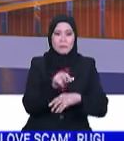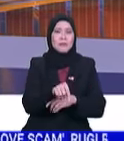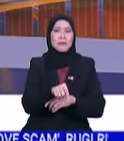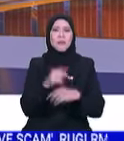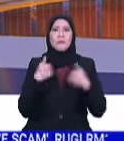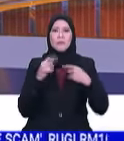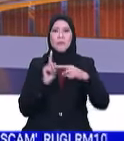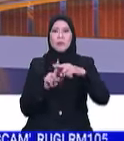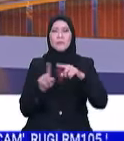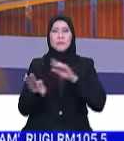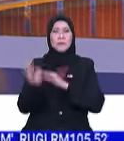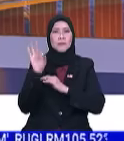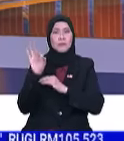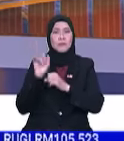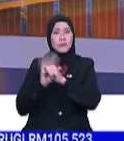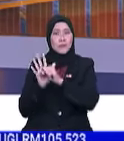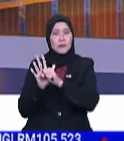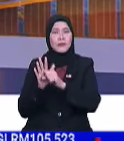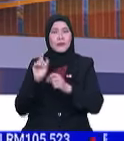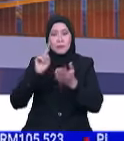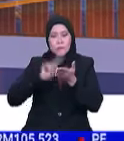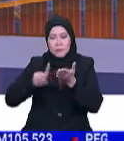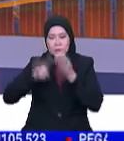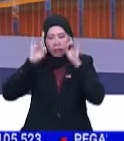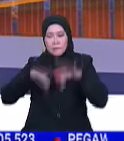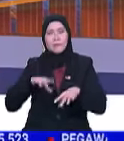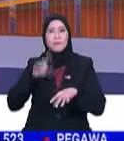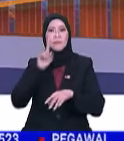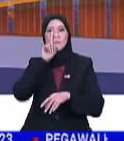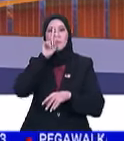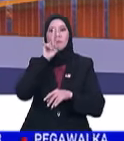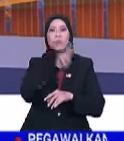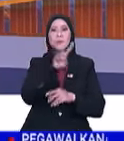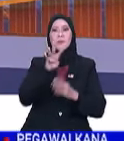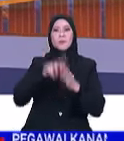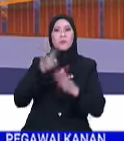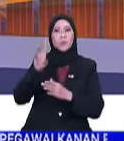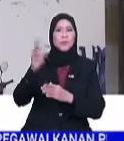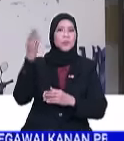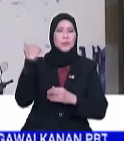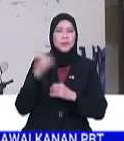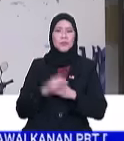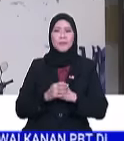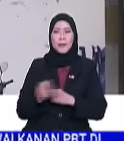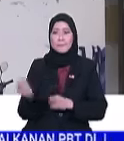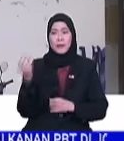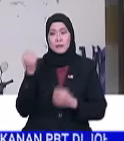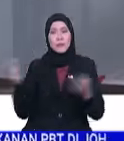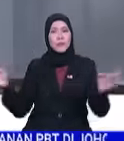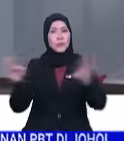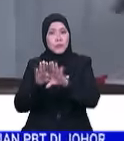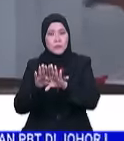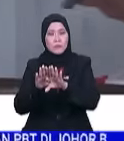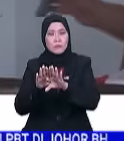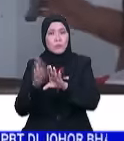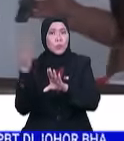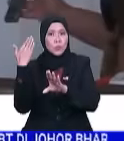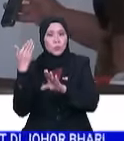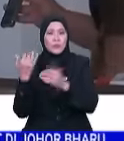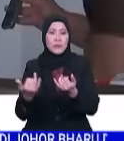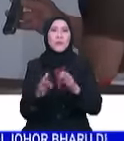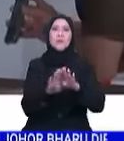COVID-19 setelah ujian saringan dilakukan pada 24 Julai lalu. Pasar yang ditutup pada hujung bulan lalu telah dibuka semula